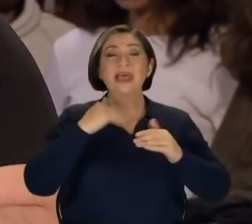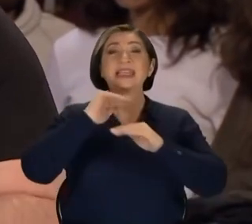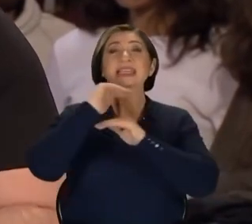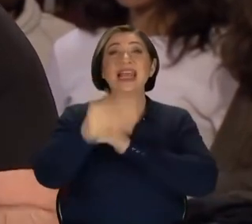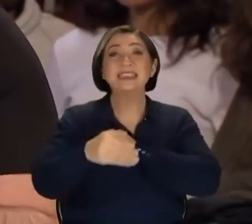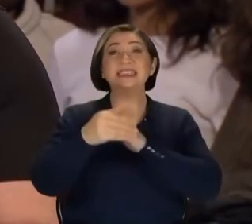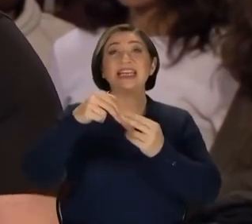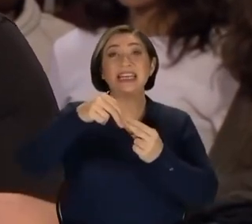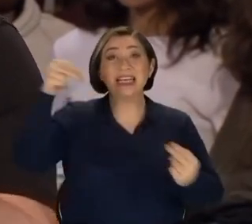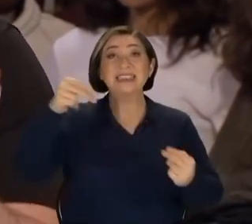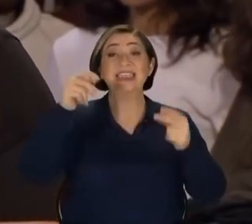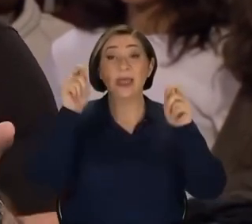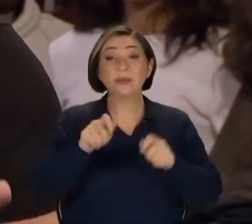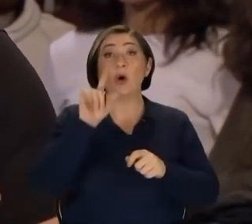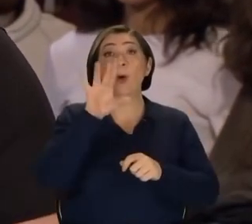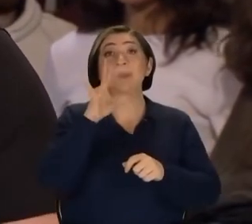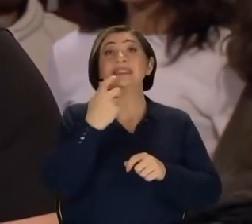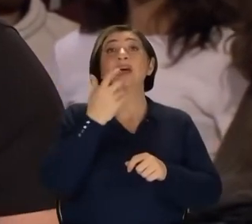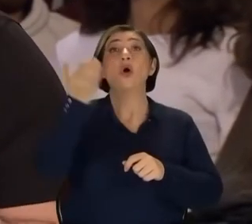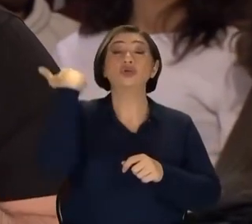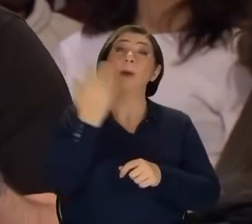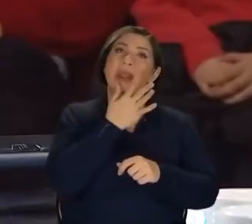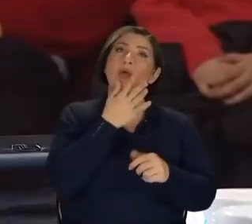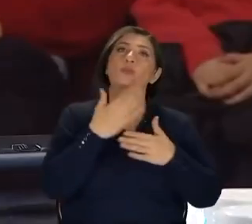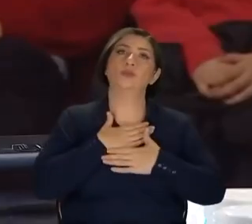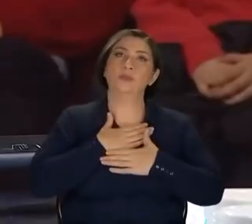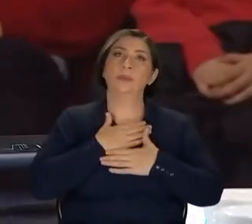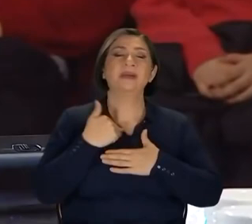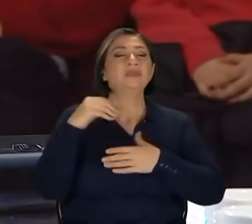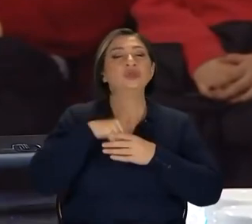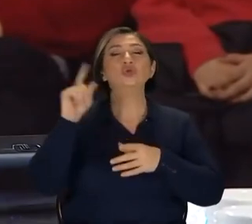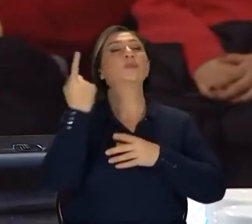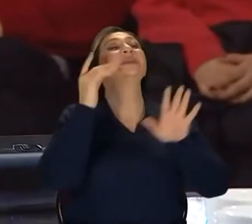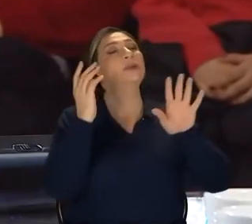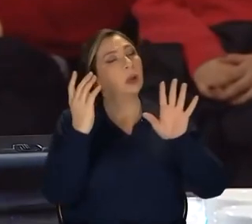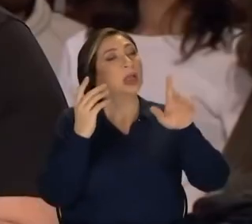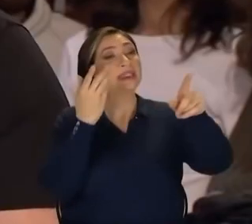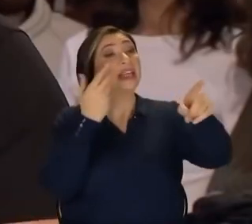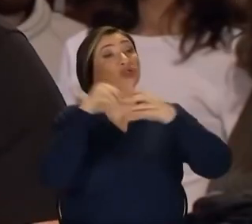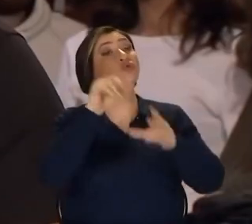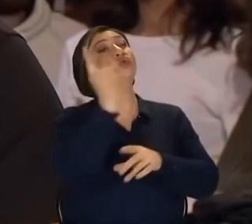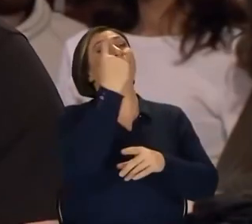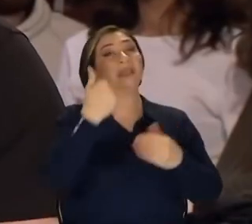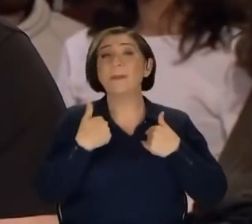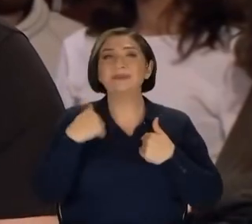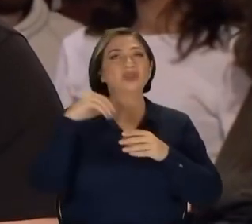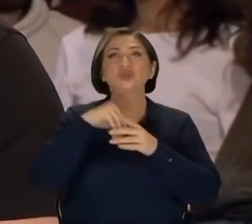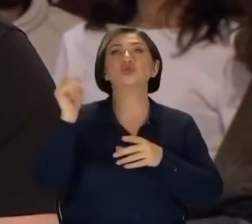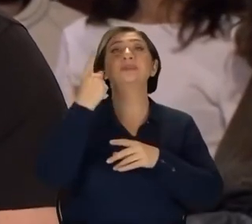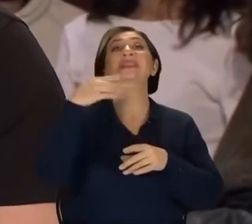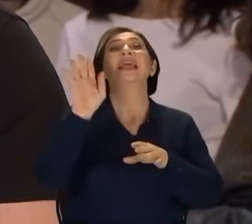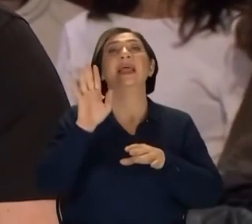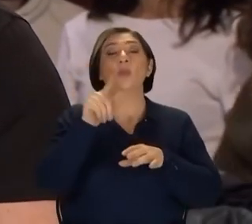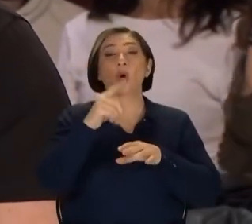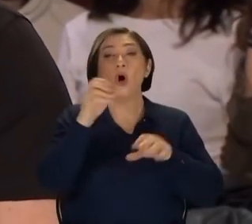taksici öyküsünü yapacağımı zaten 15 sene evvel biliyordum. Ya benim için seyircinin için sürpriz oluyor. İlk keskin viraj bu